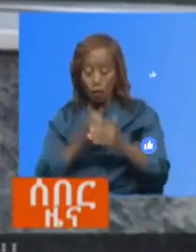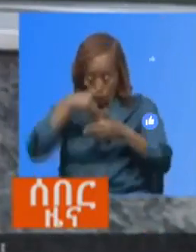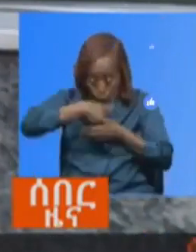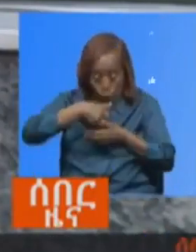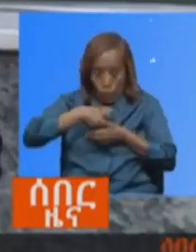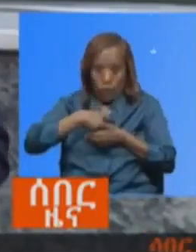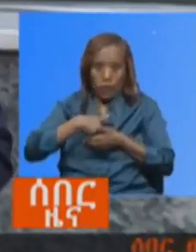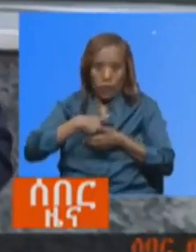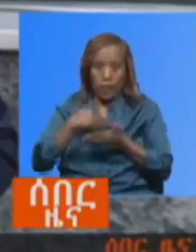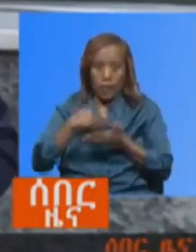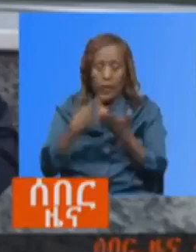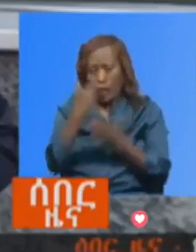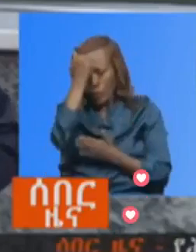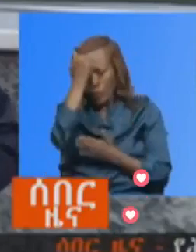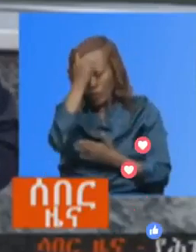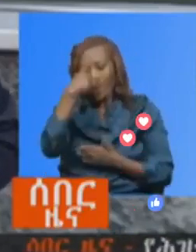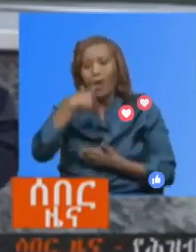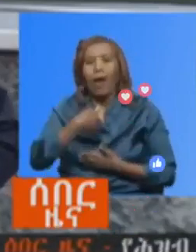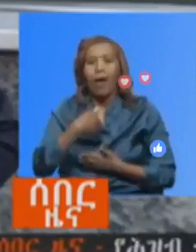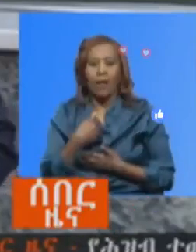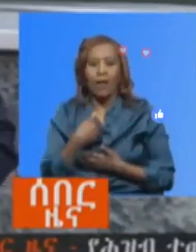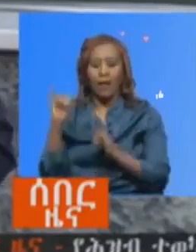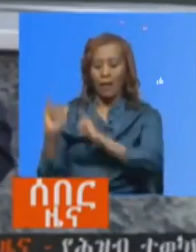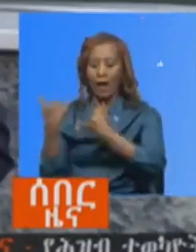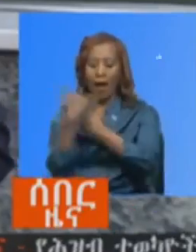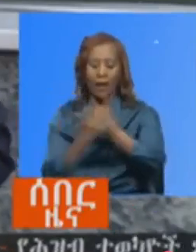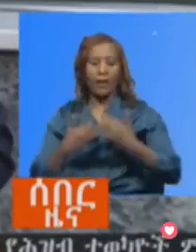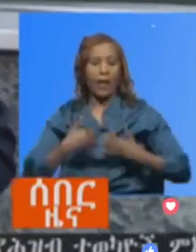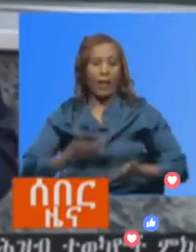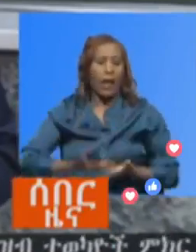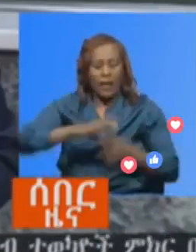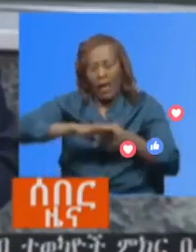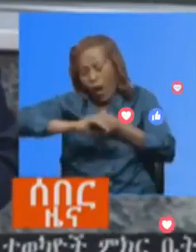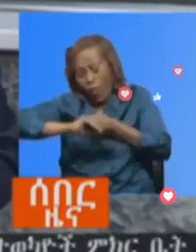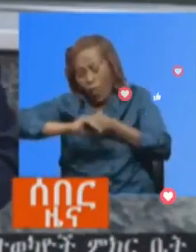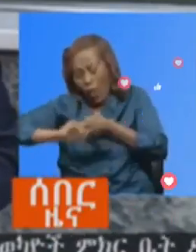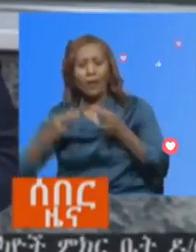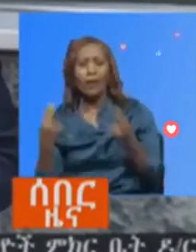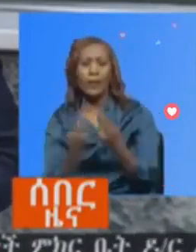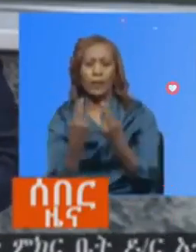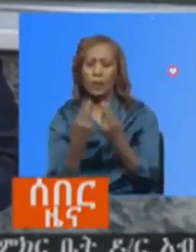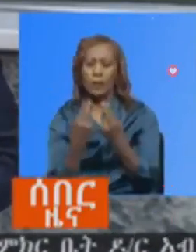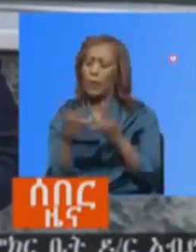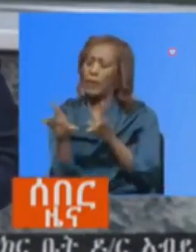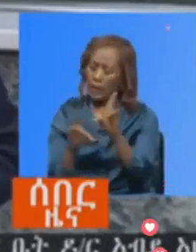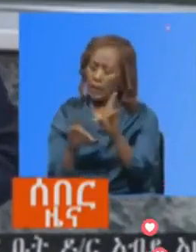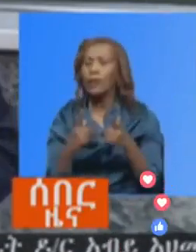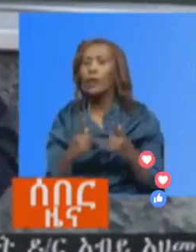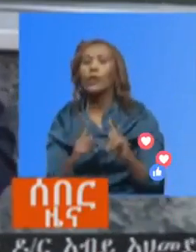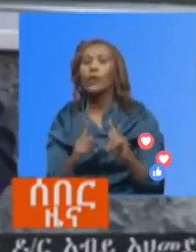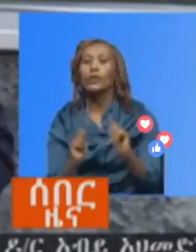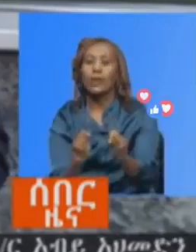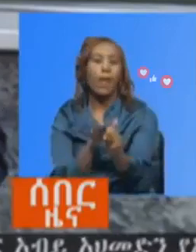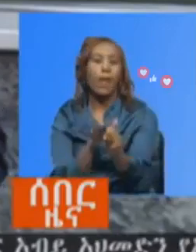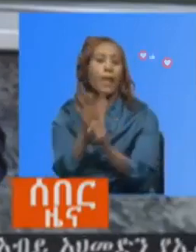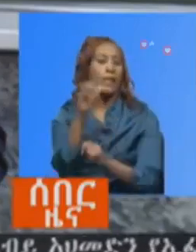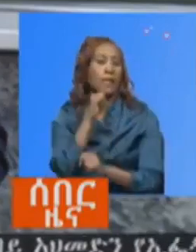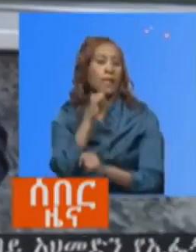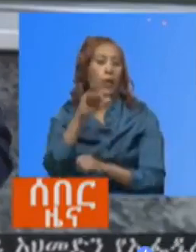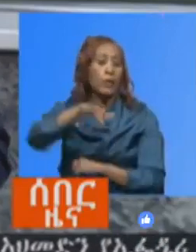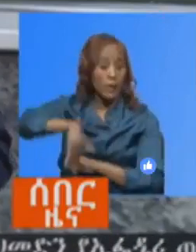ያ ቁጭት አለ። እንደ ሀገር ያለን ሀብት አሟጠም ለመጠቀም የምናደርገው ጥረት በቂ ሳይሆን